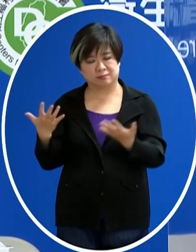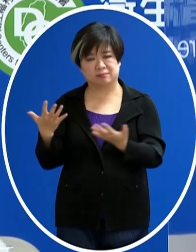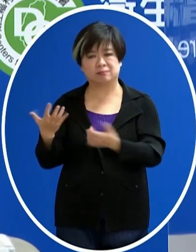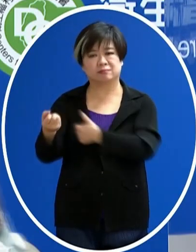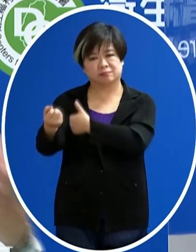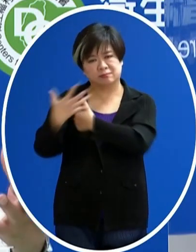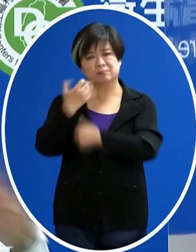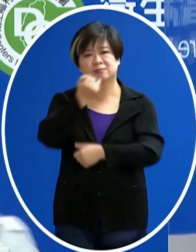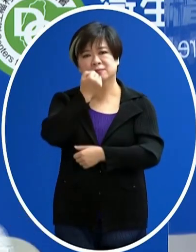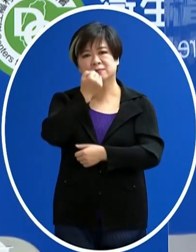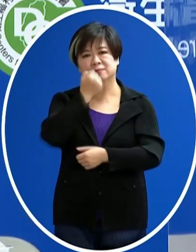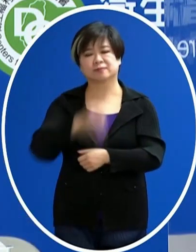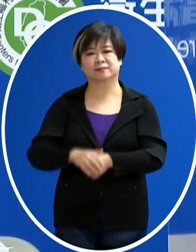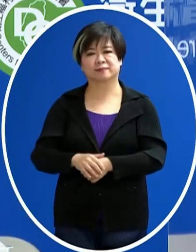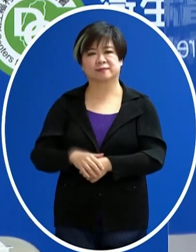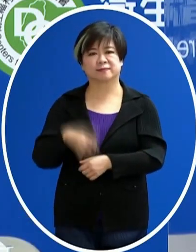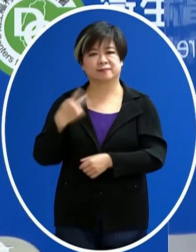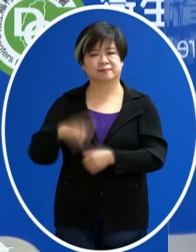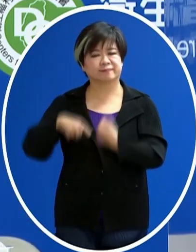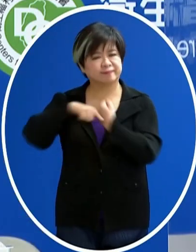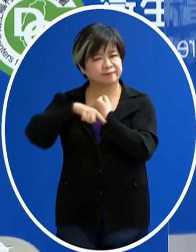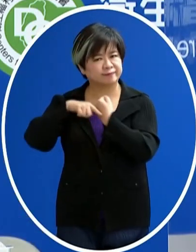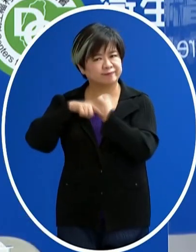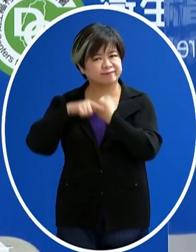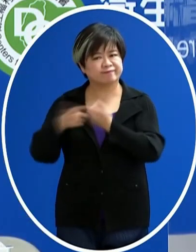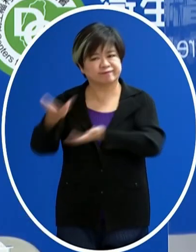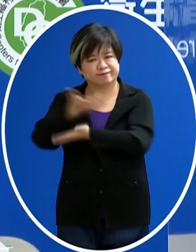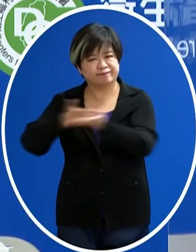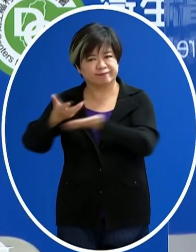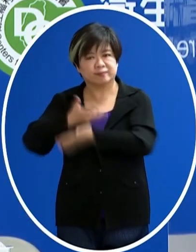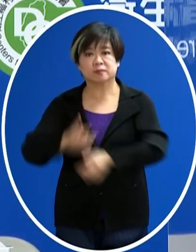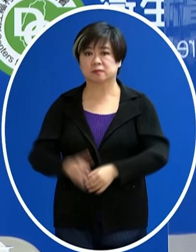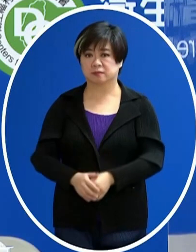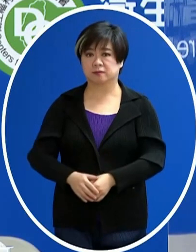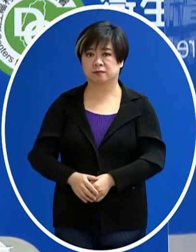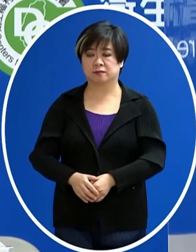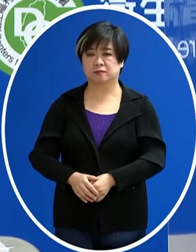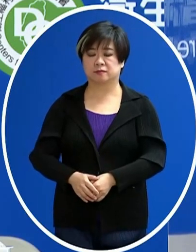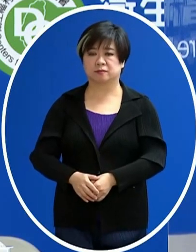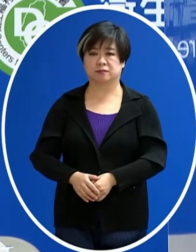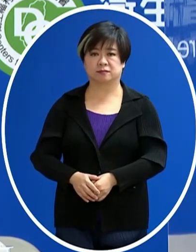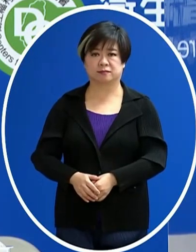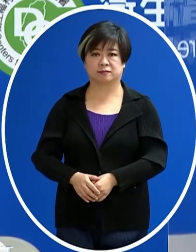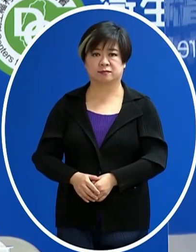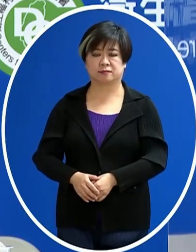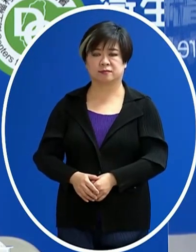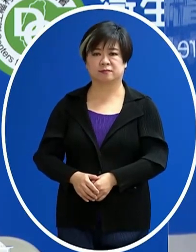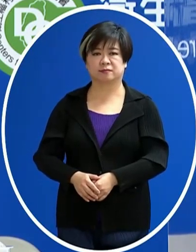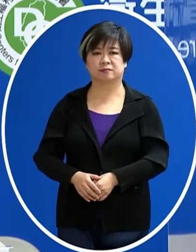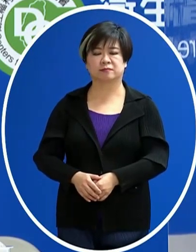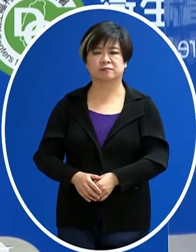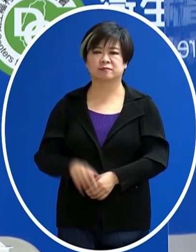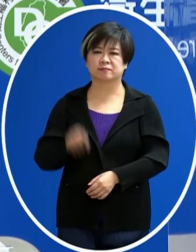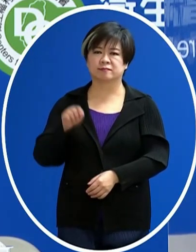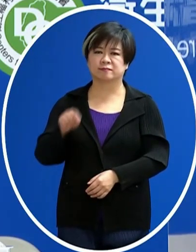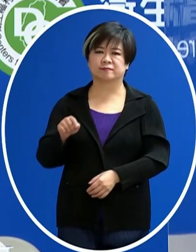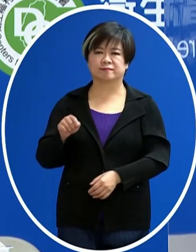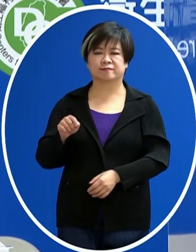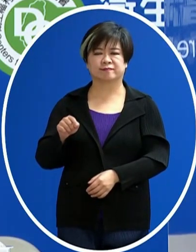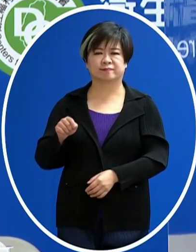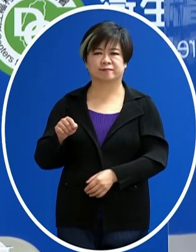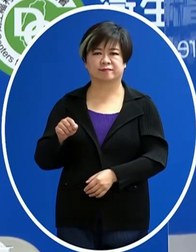讲，好，那我们可以再进行做相关的一些协商，好，这种好像就是说这